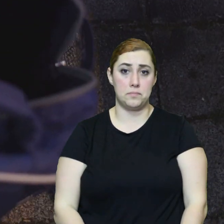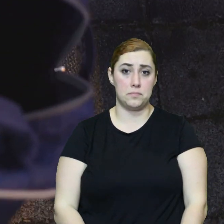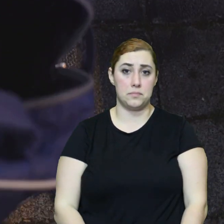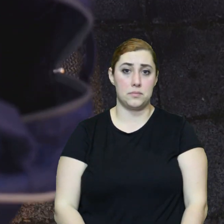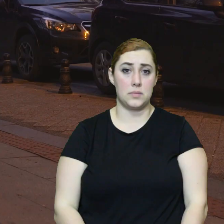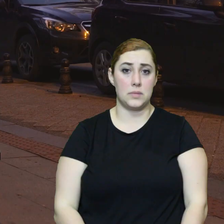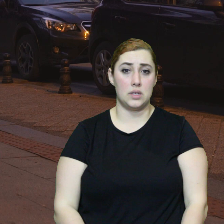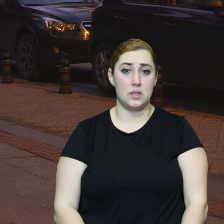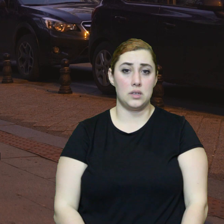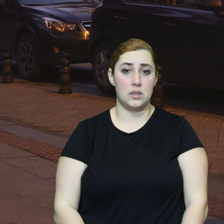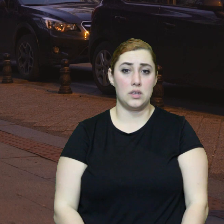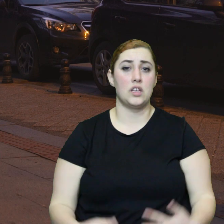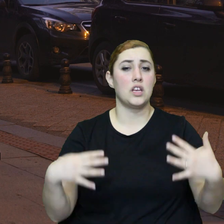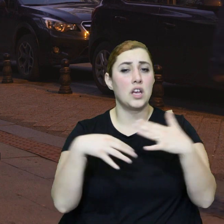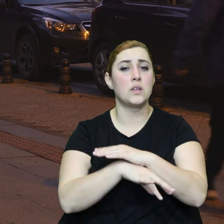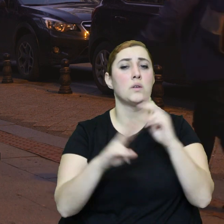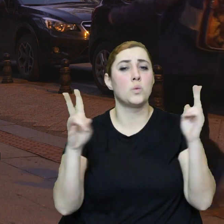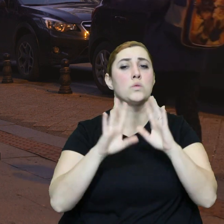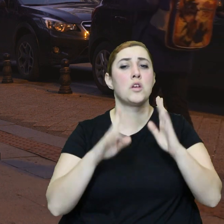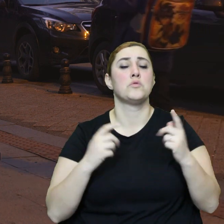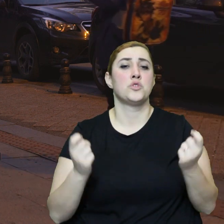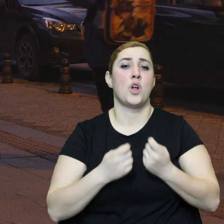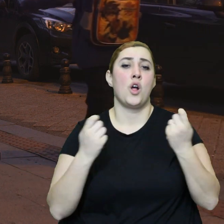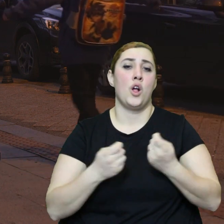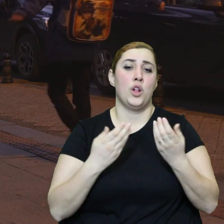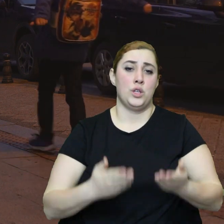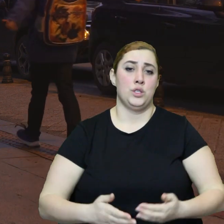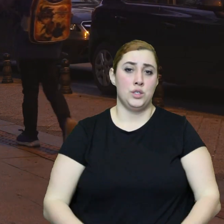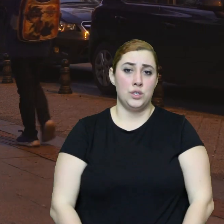çantasındaki son mendili aldı. Ne gecesi varmış ne de gündüzü.